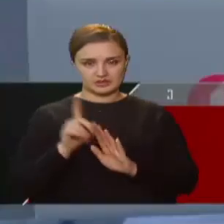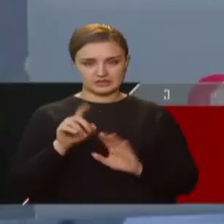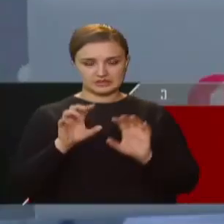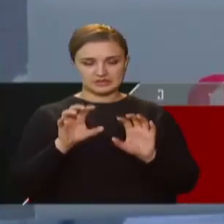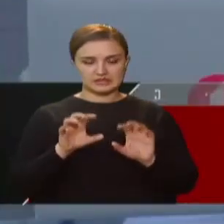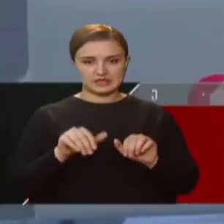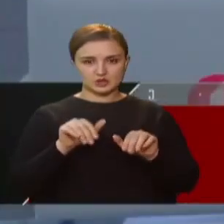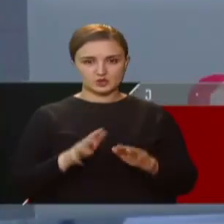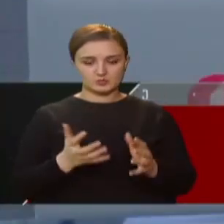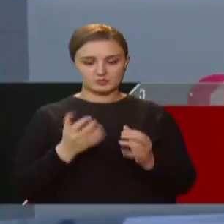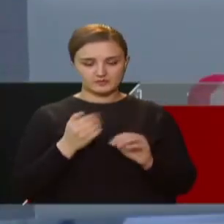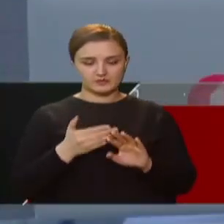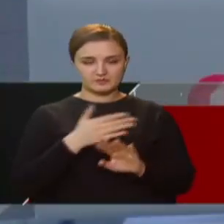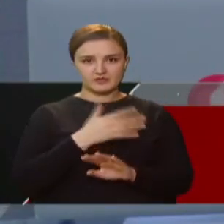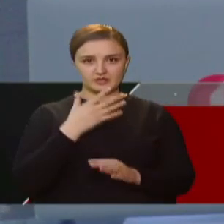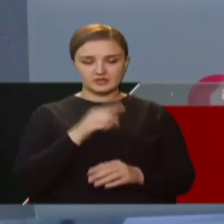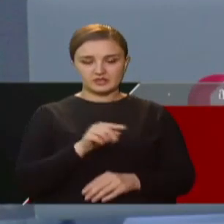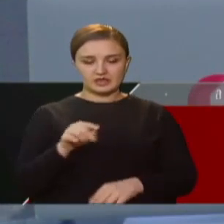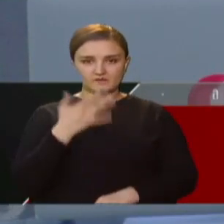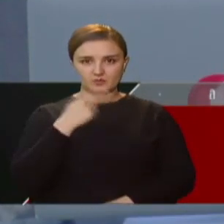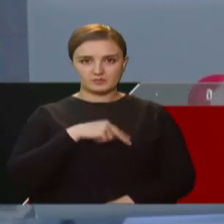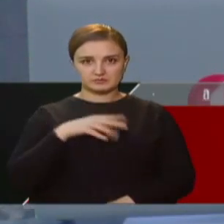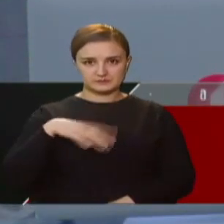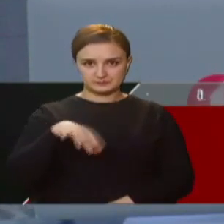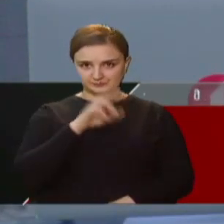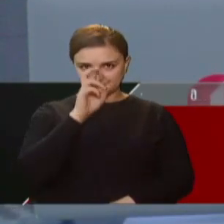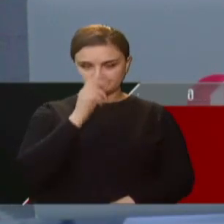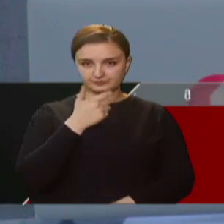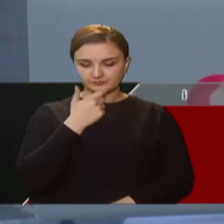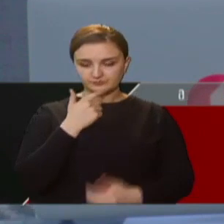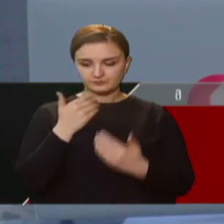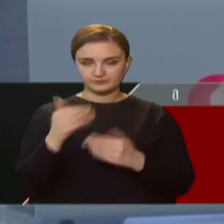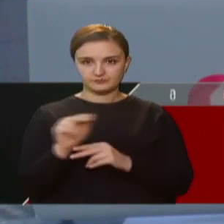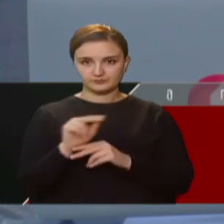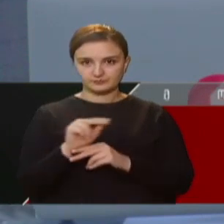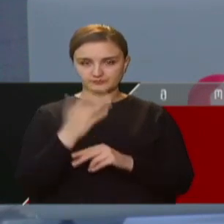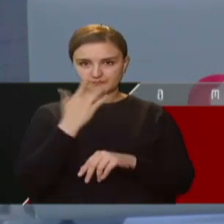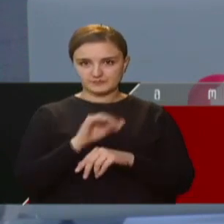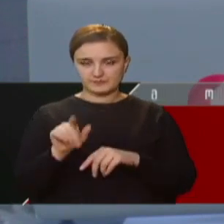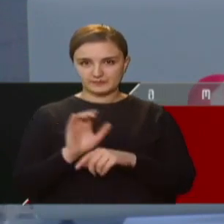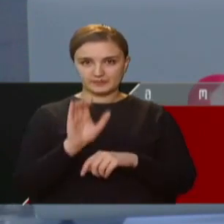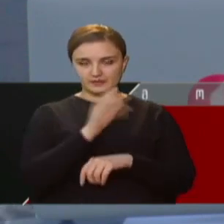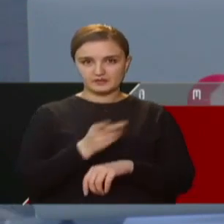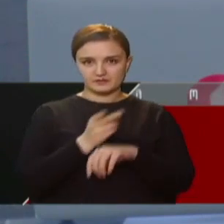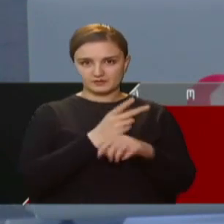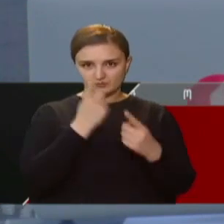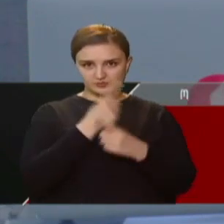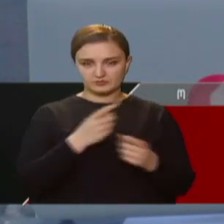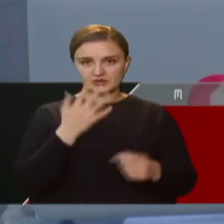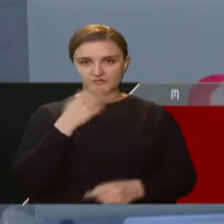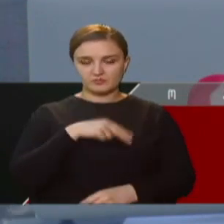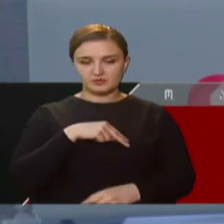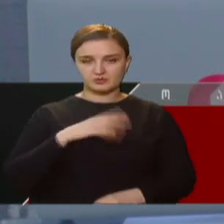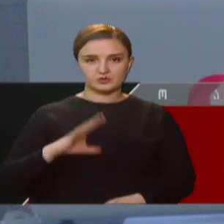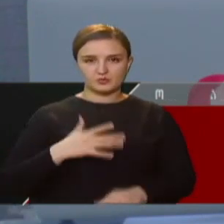Rezoluția მიღებამდე de care am denit me europarlamentarii Săcărtolos, chiar și suplebas Mihail Saakashvili's sam cornalul dut schoeci gada cu anisken măutzade. Europarlamentarii